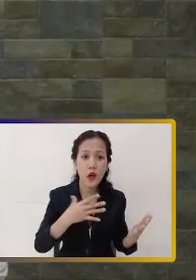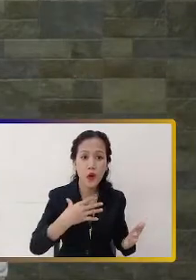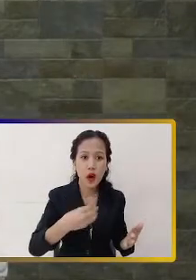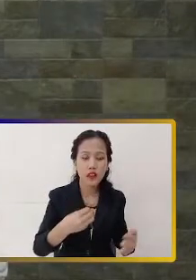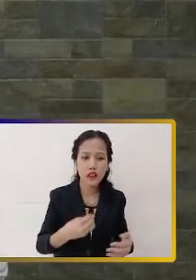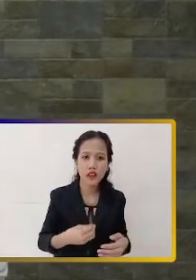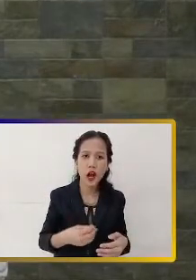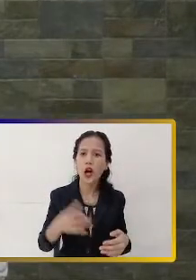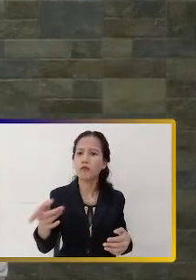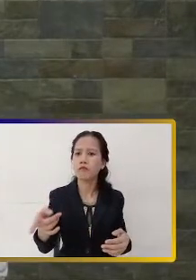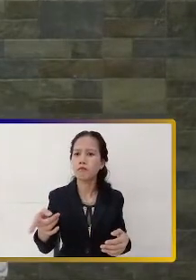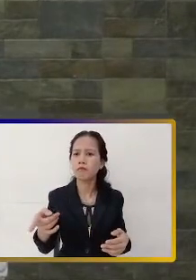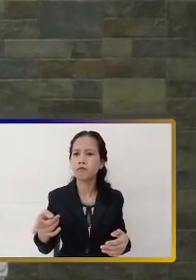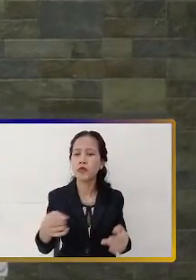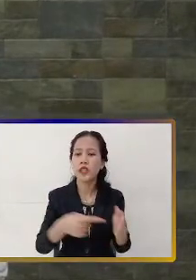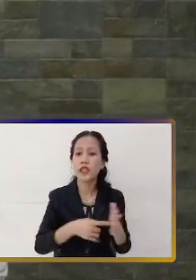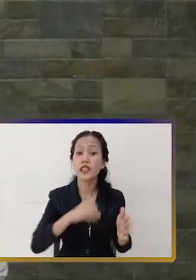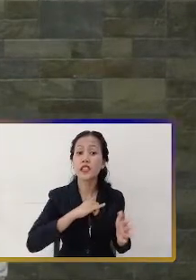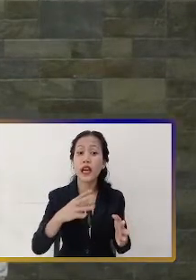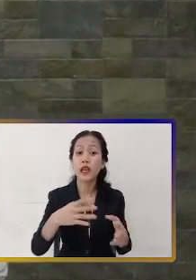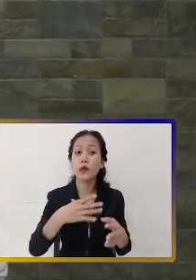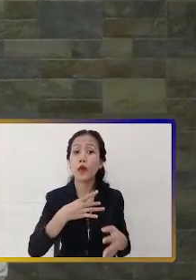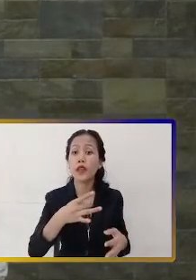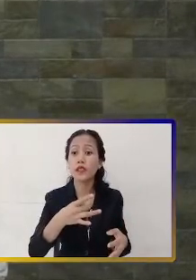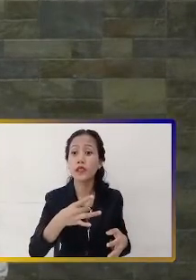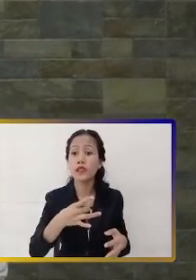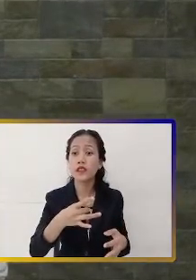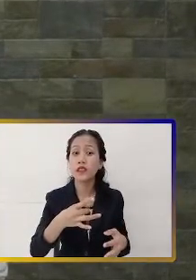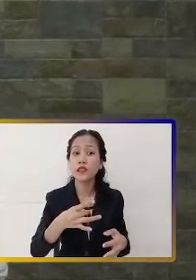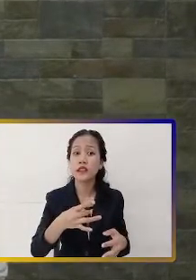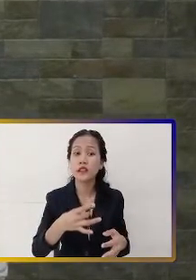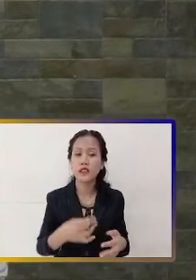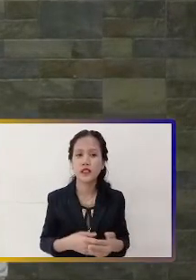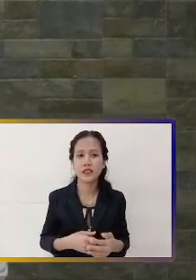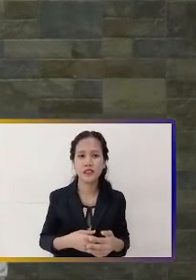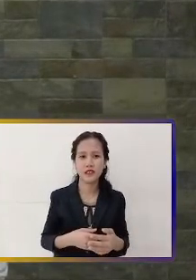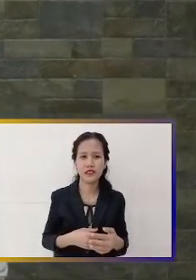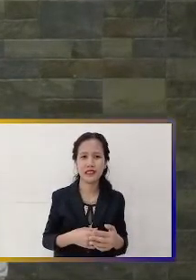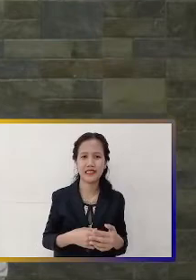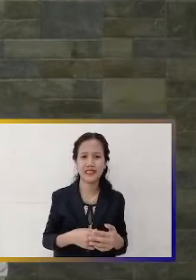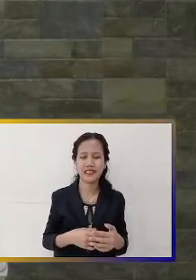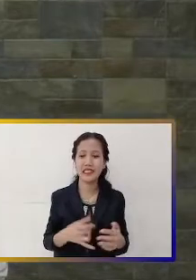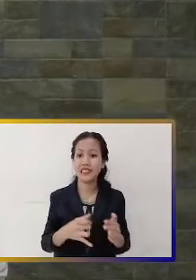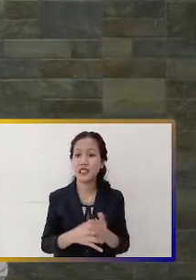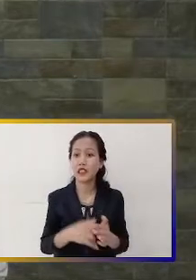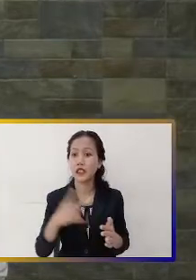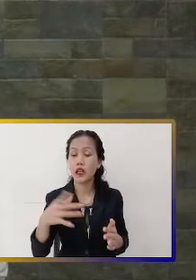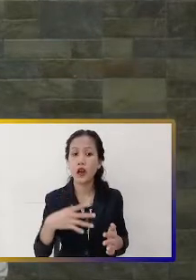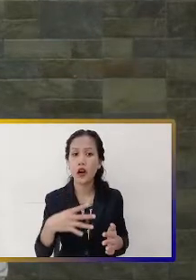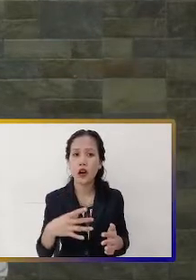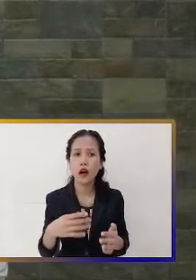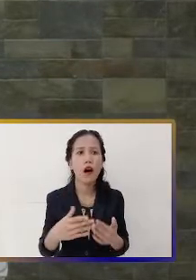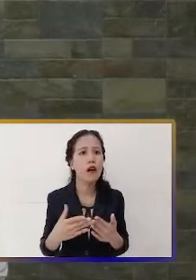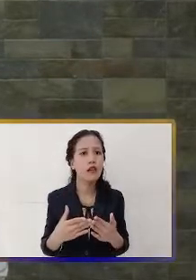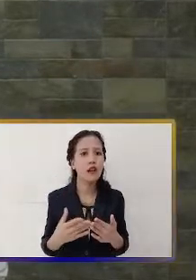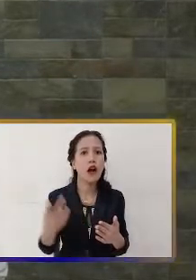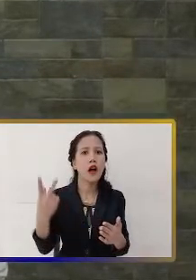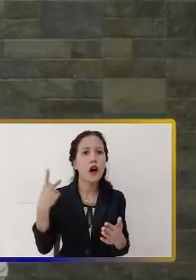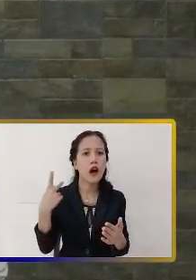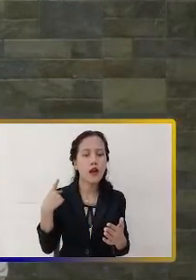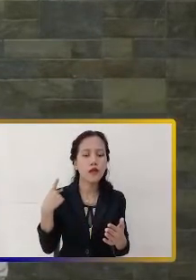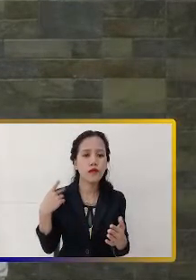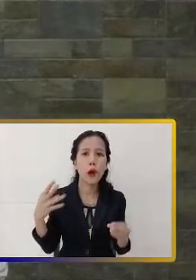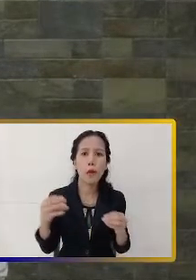ako ng ganun, may libre akong pure air purifier. Merong libre hanggang ngayon, walang bayad